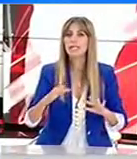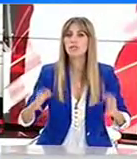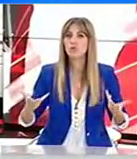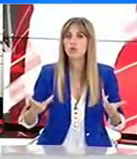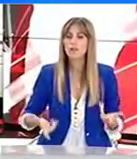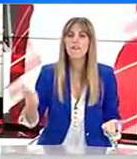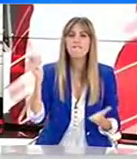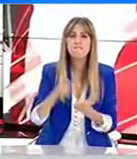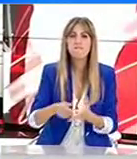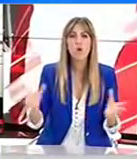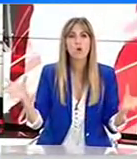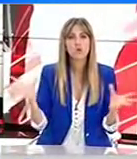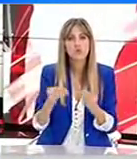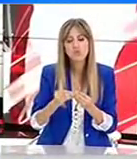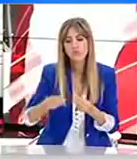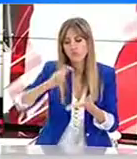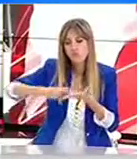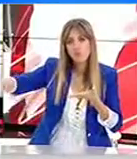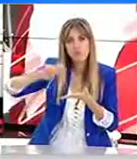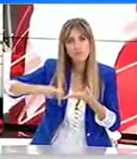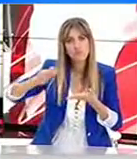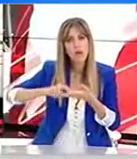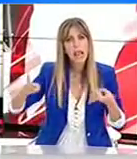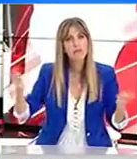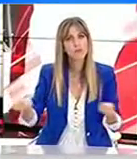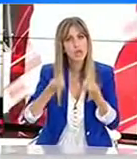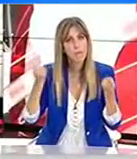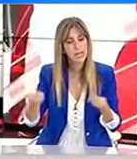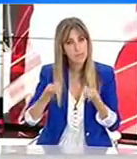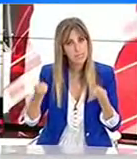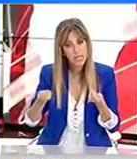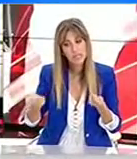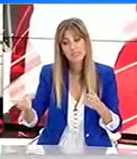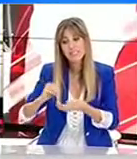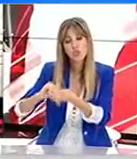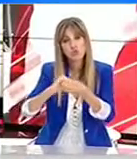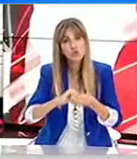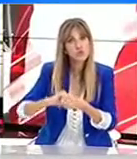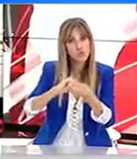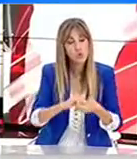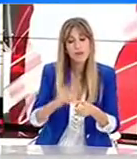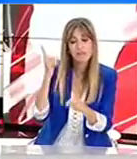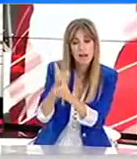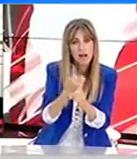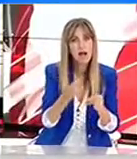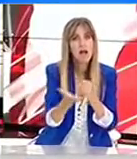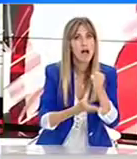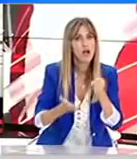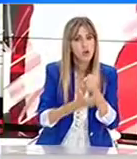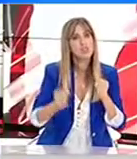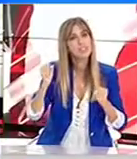συνεταιρισμένοι αγρότες ή για τους συνεταιρισμούς και για ΚΙΝΣΕΠ. Και βεβαίως το επόμενο διάστημα πρέπει να γίνουν και άλλες